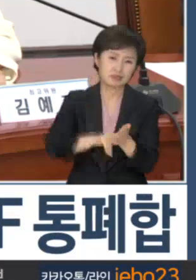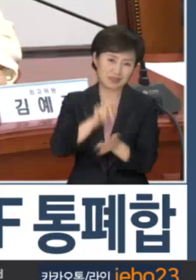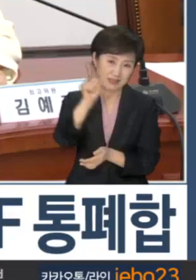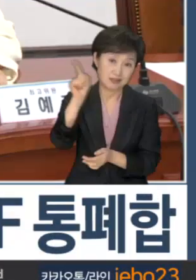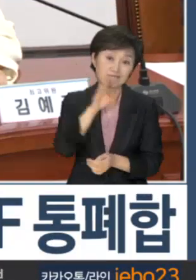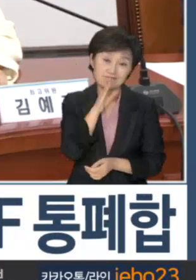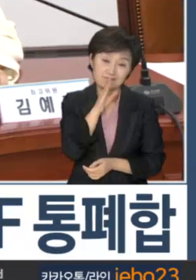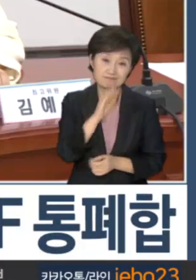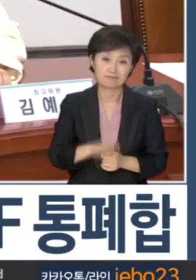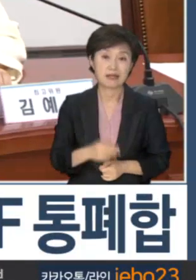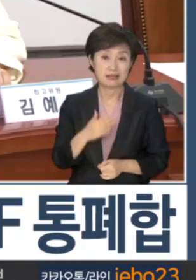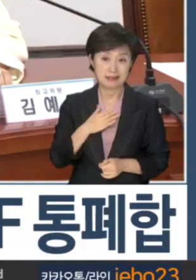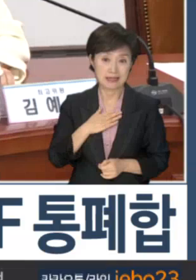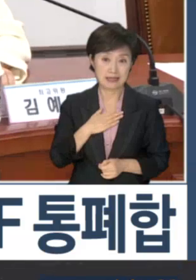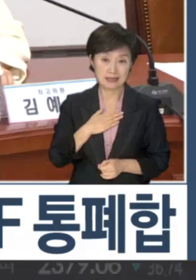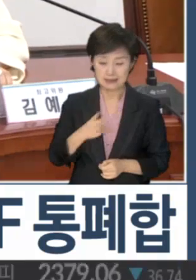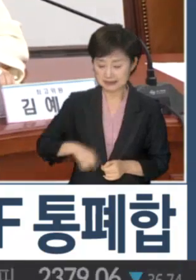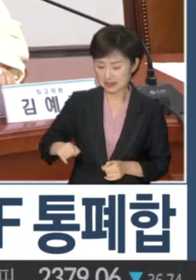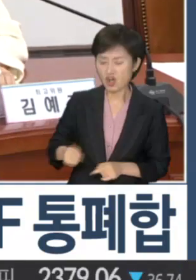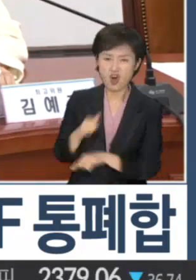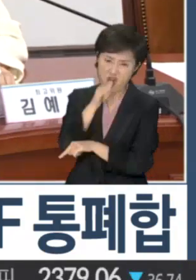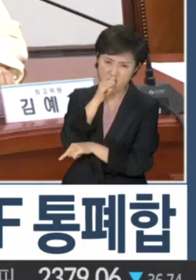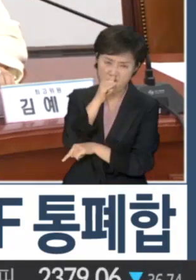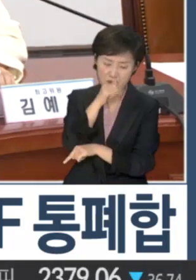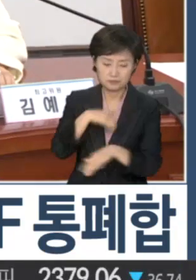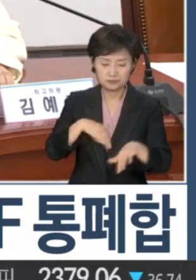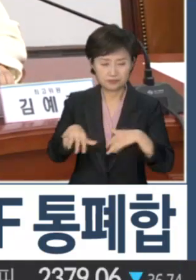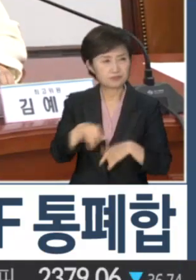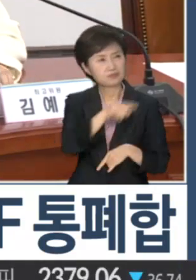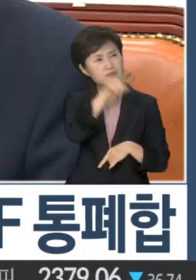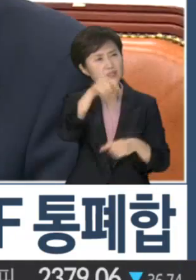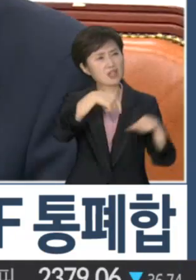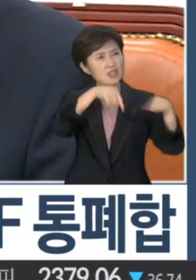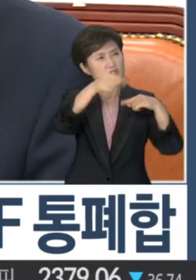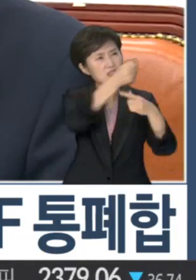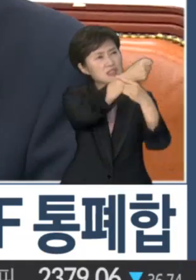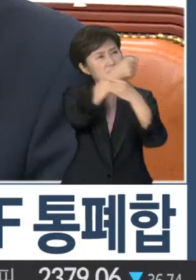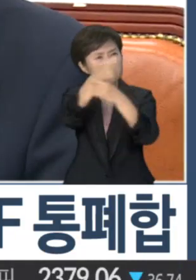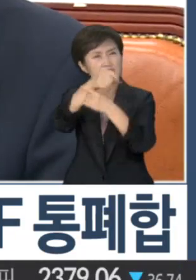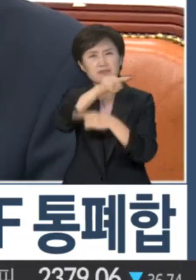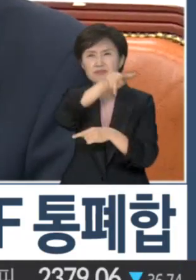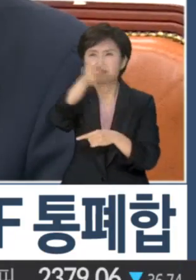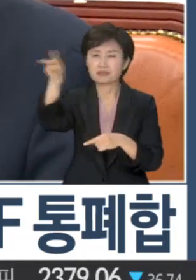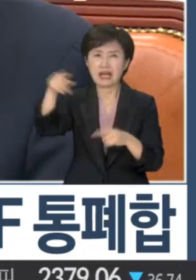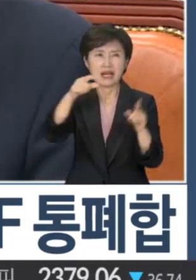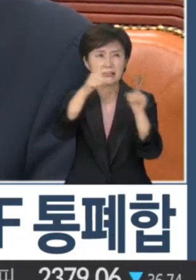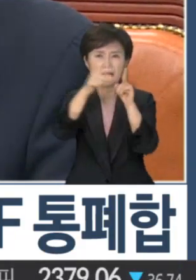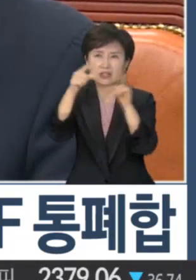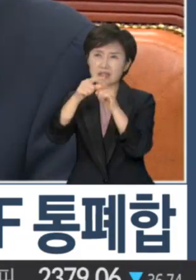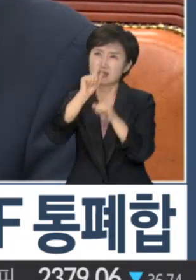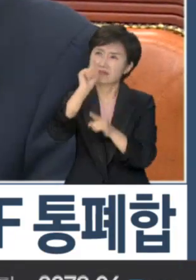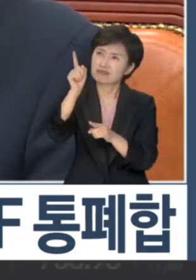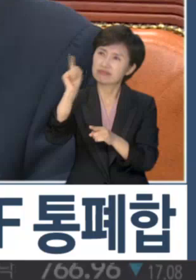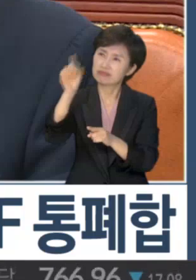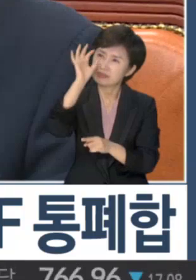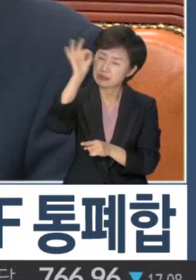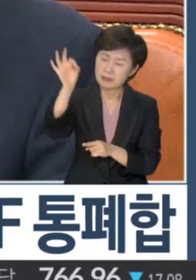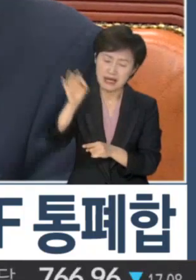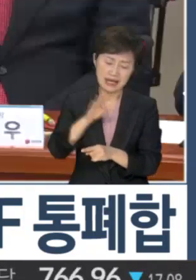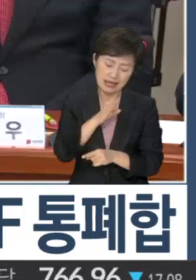봅니다. 저도 아이들이 많아서 지나가다가 정치 현수막이 적혀 있는 낯뜨거운 단어들을 아이들이 따라 읽는 걸 볼